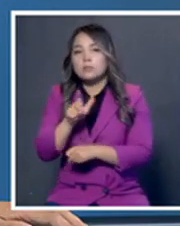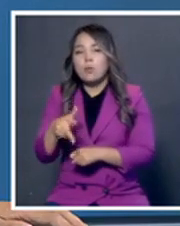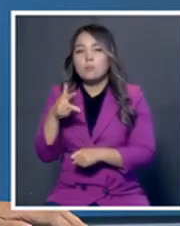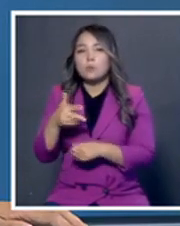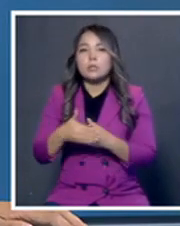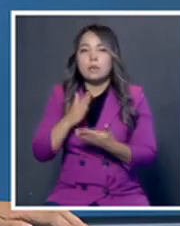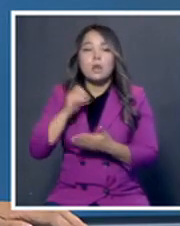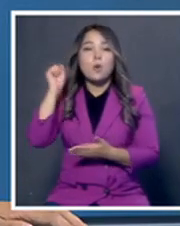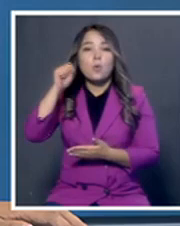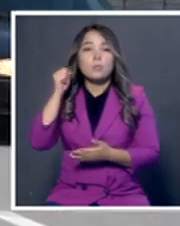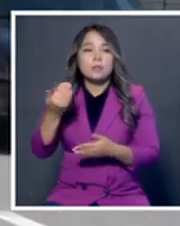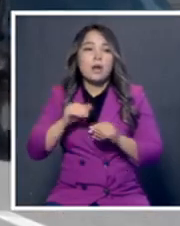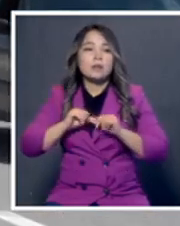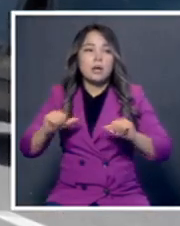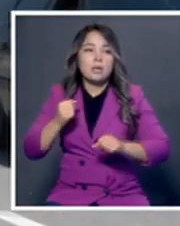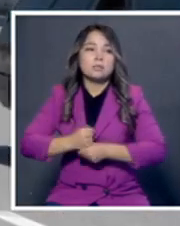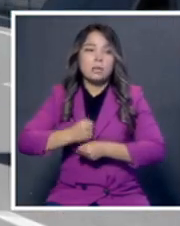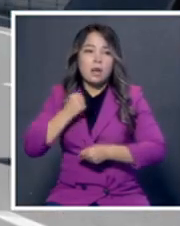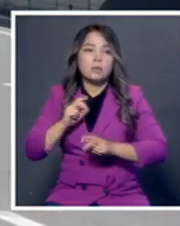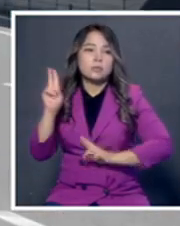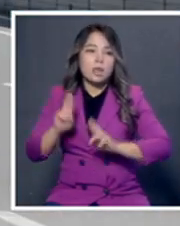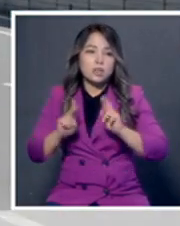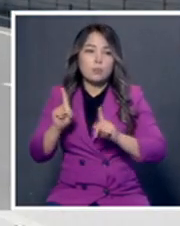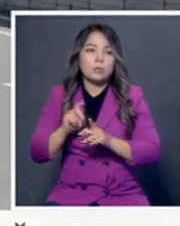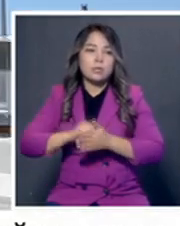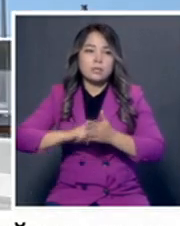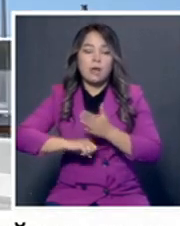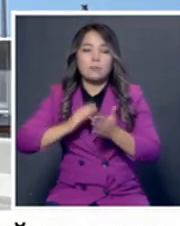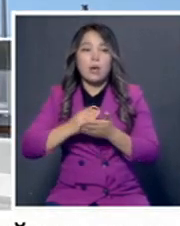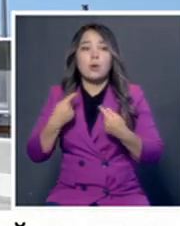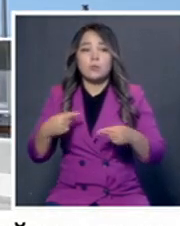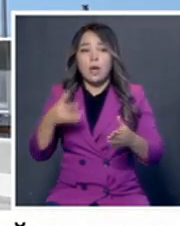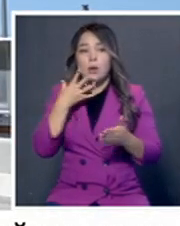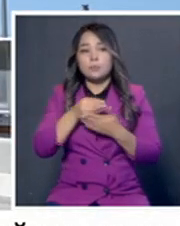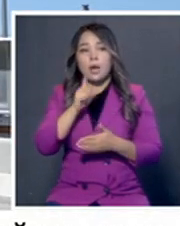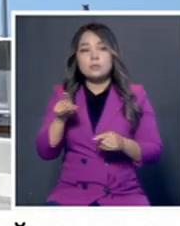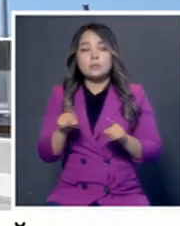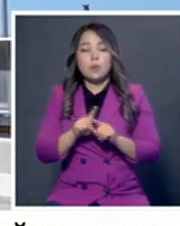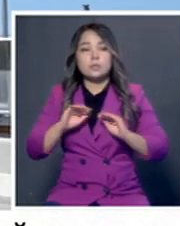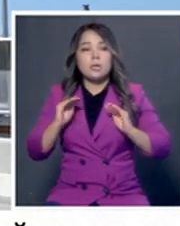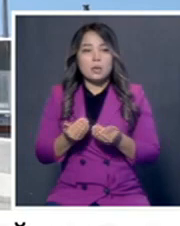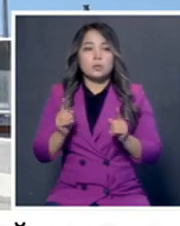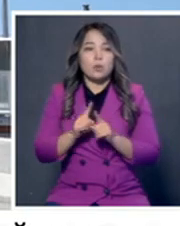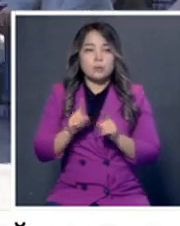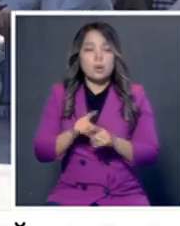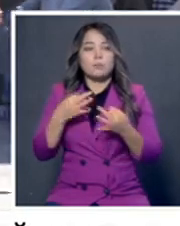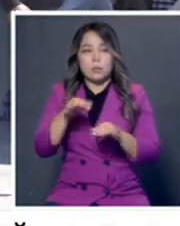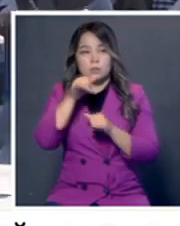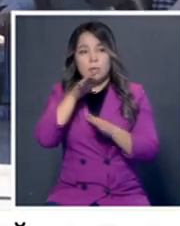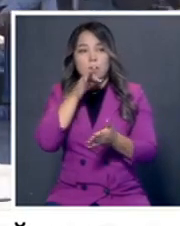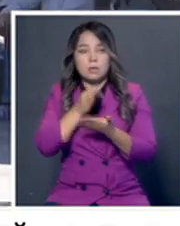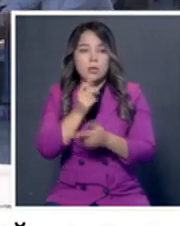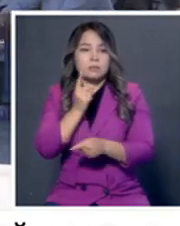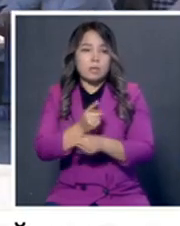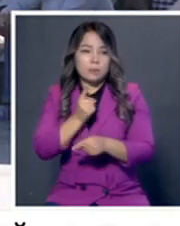Бұған өзбек елінің карантиндік режимді қатаңдатқаны себеп. Олар өзге түгілі өз азаматтарын шектеп зорға өткізіп жатыр. Ал